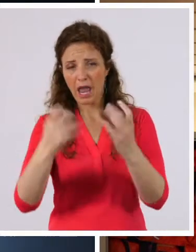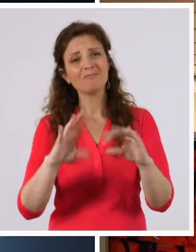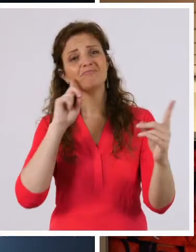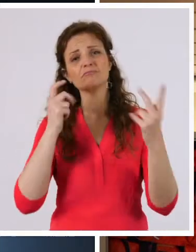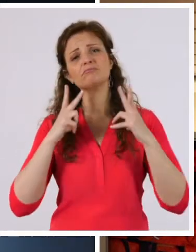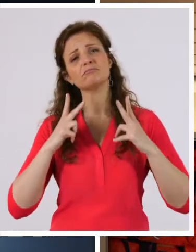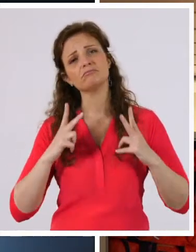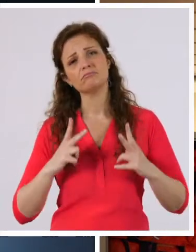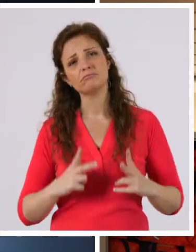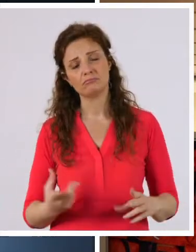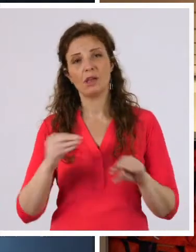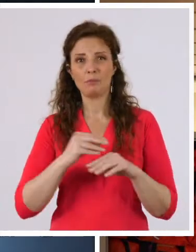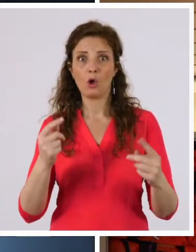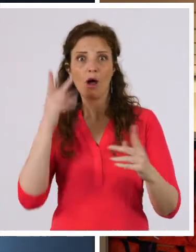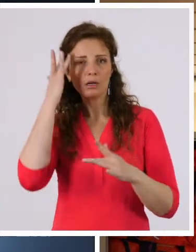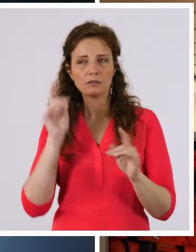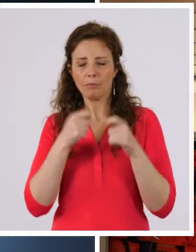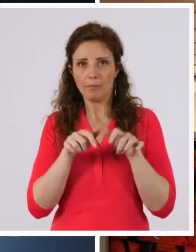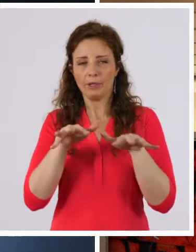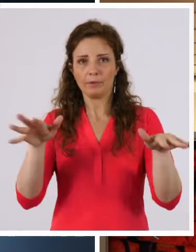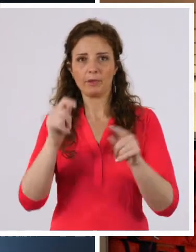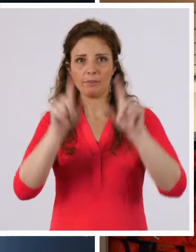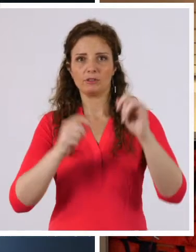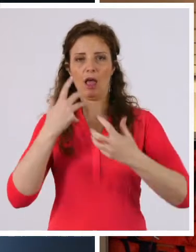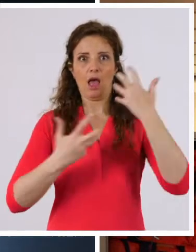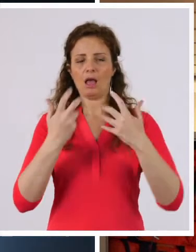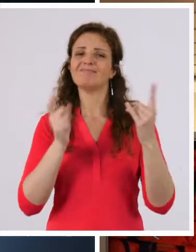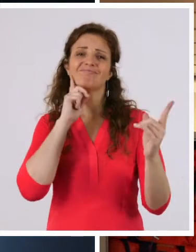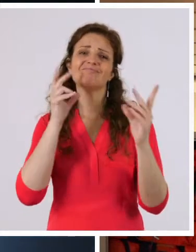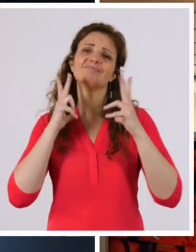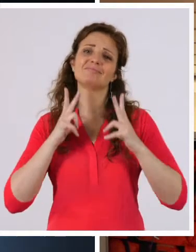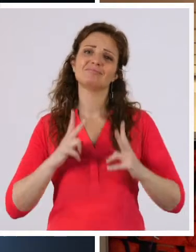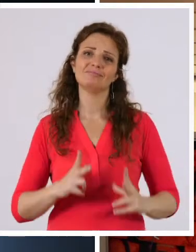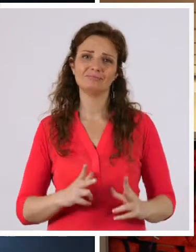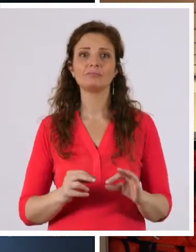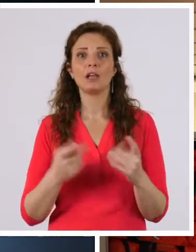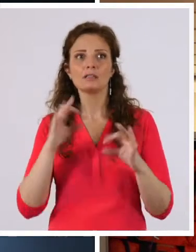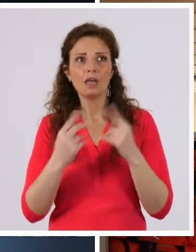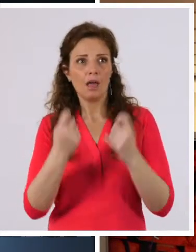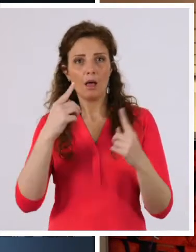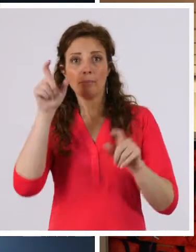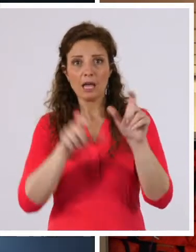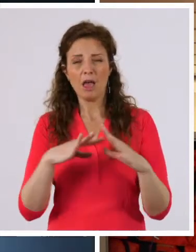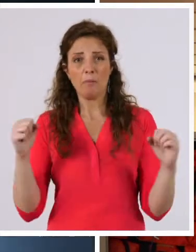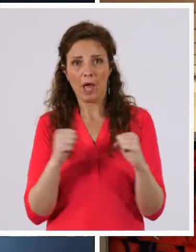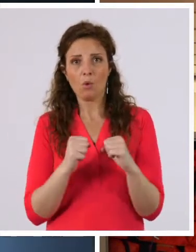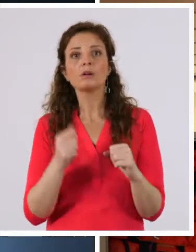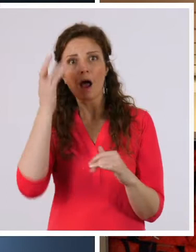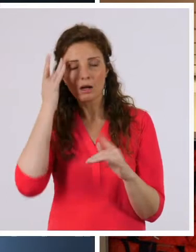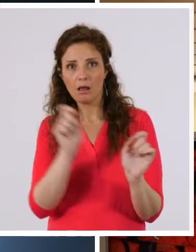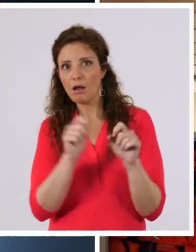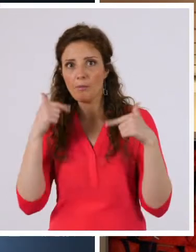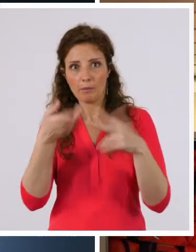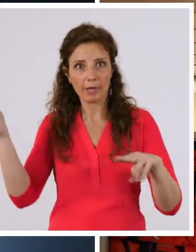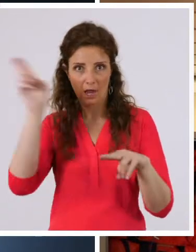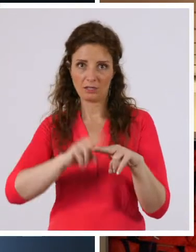svolgendo ed è inoltre molto contagioso. Il panico incontrollato può costituire un grave pericolo per la vostra stessa